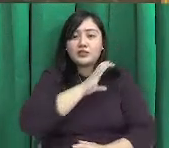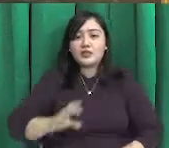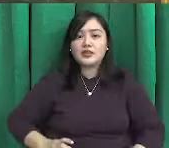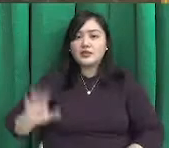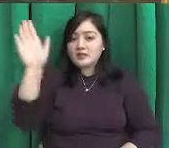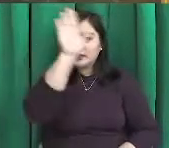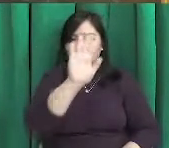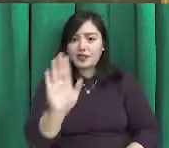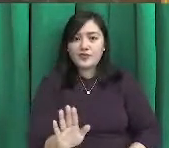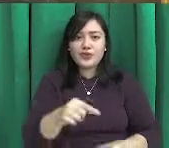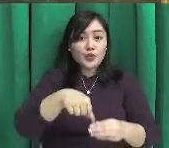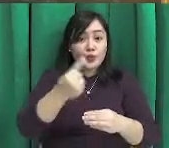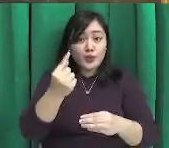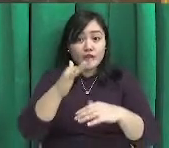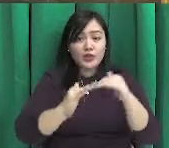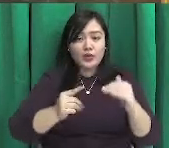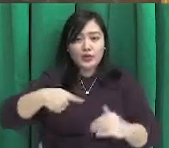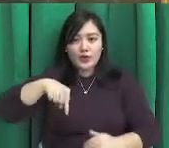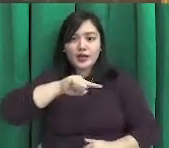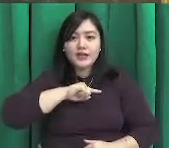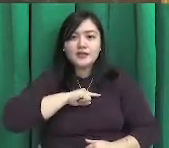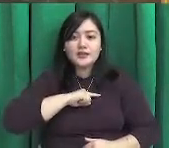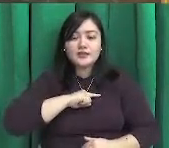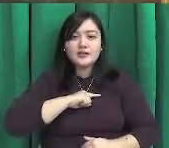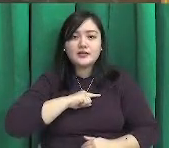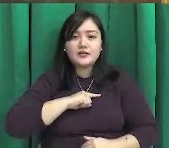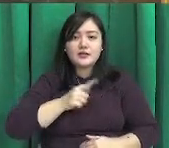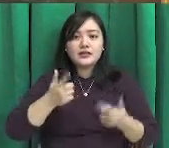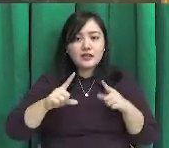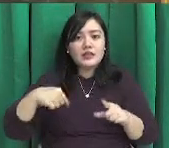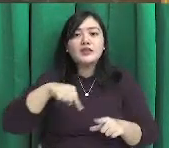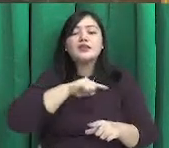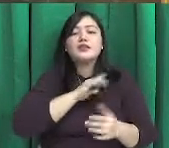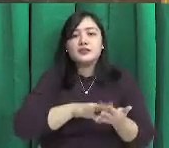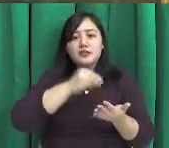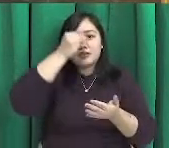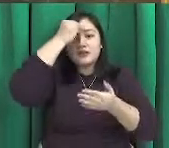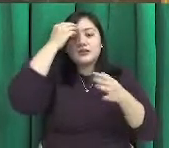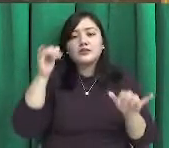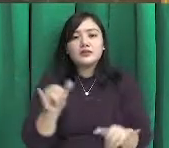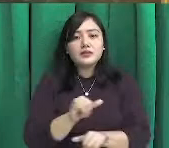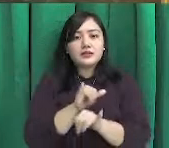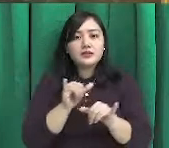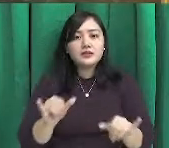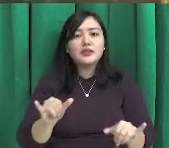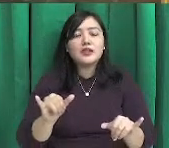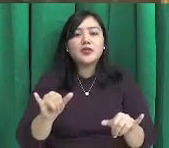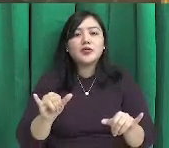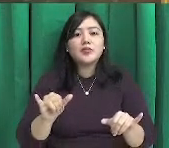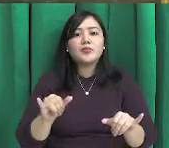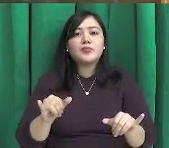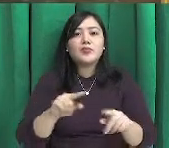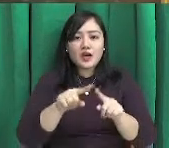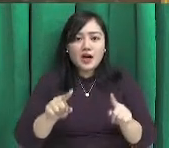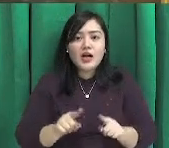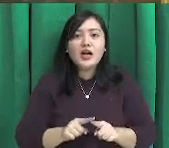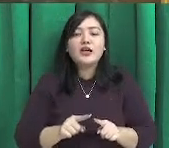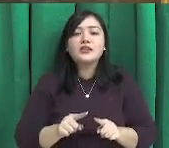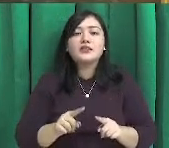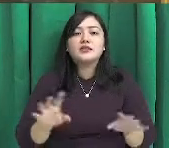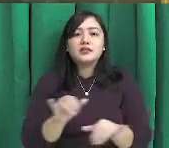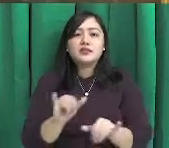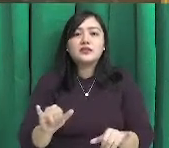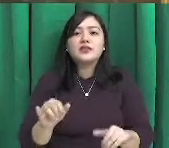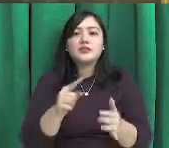gave up for us. So may we also learn to hold on for each other as what Amen. Jesus did for Amen. Us. Amen. All right, bilisan na